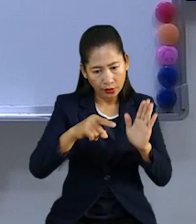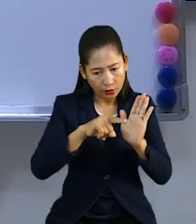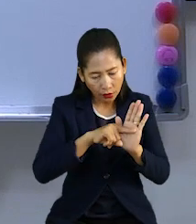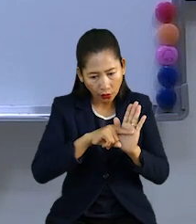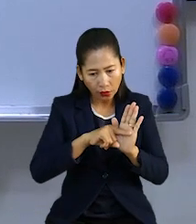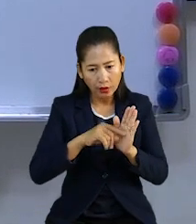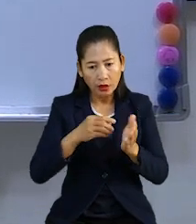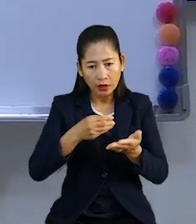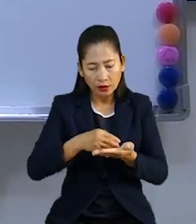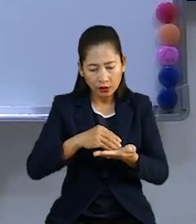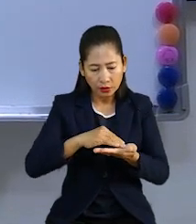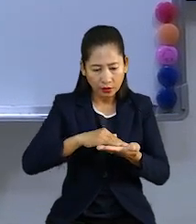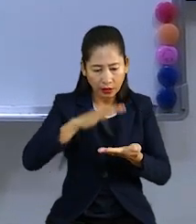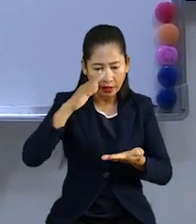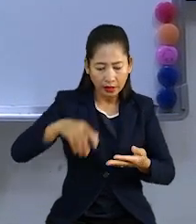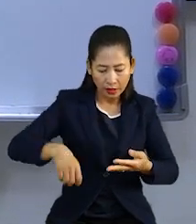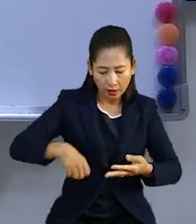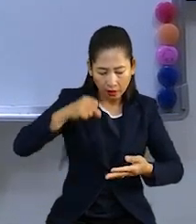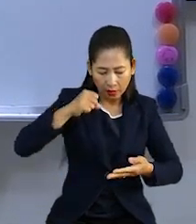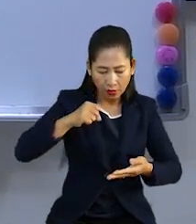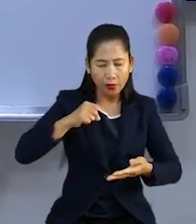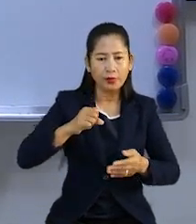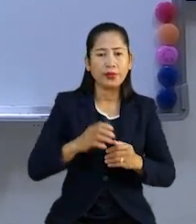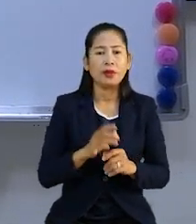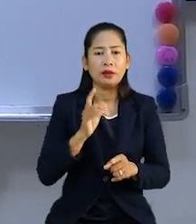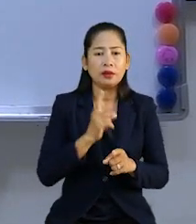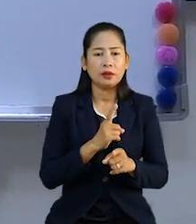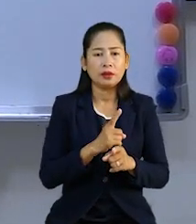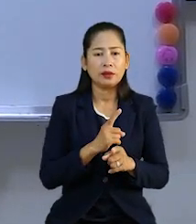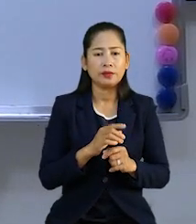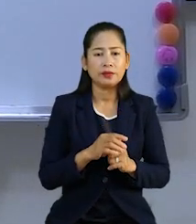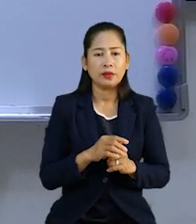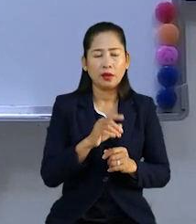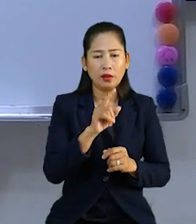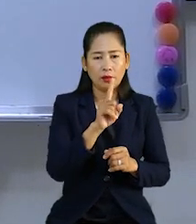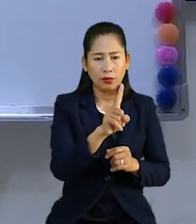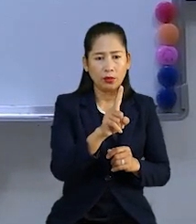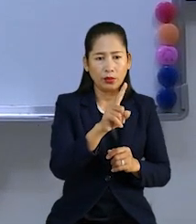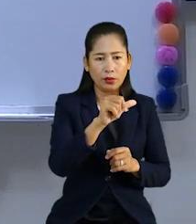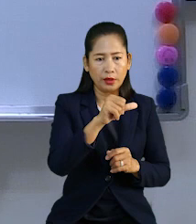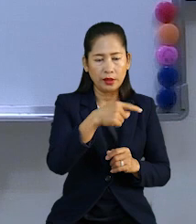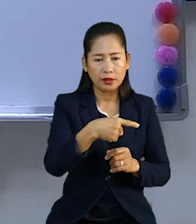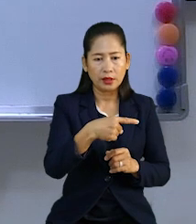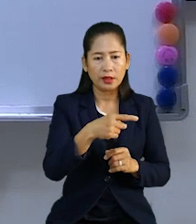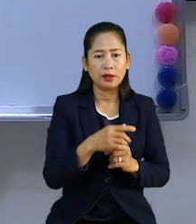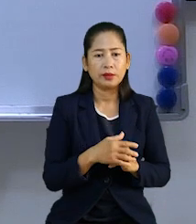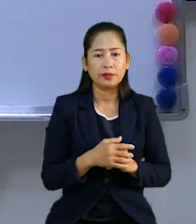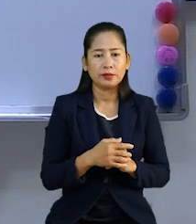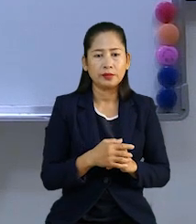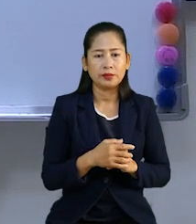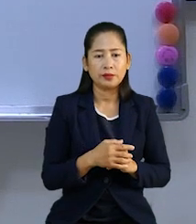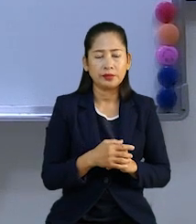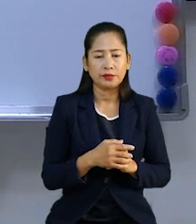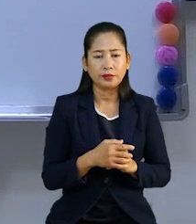mùi nâng thay cả bụng, miền này thá cứ dừng trơ dục mùi xài